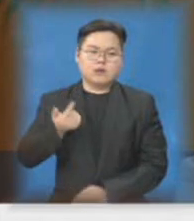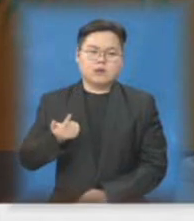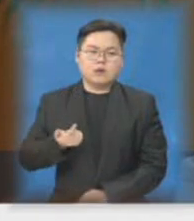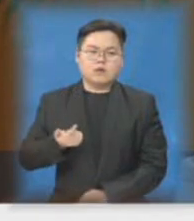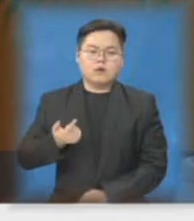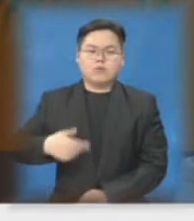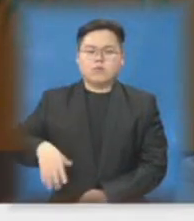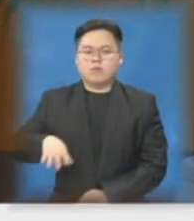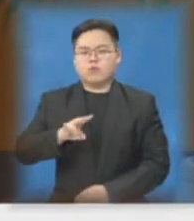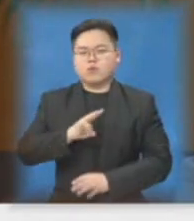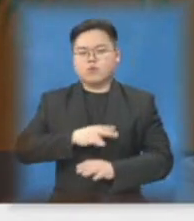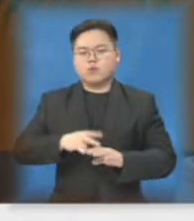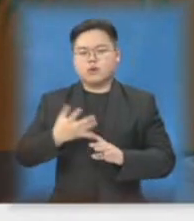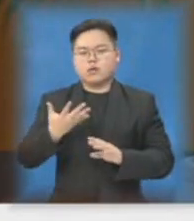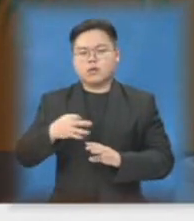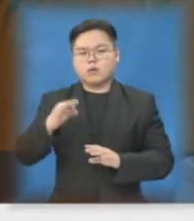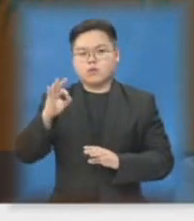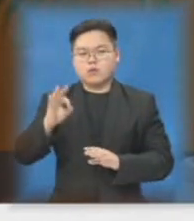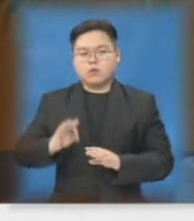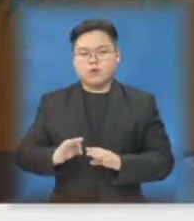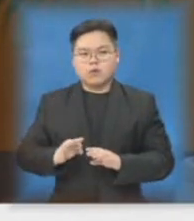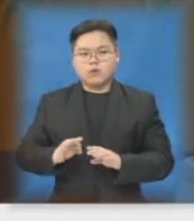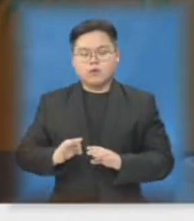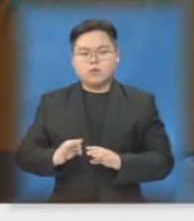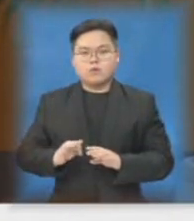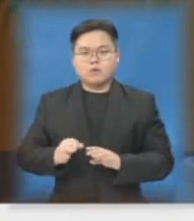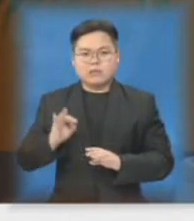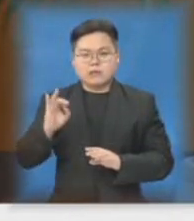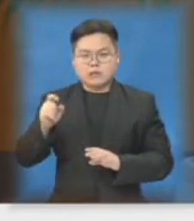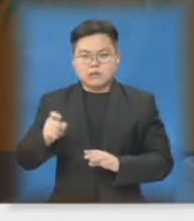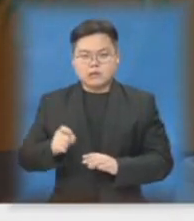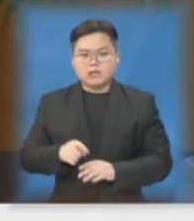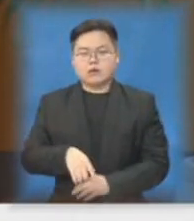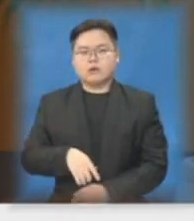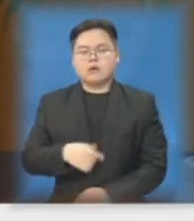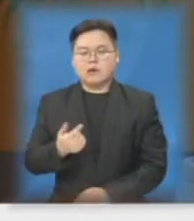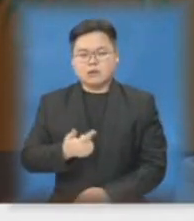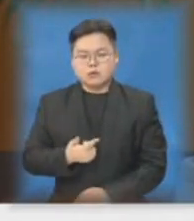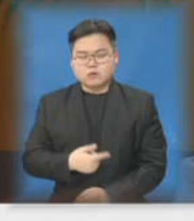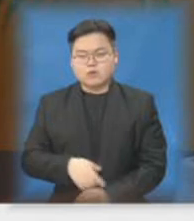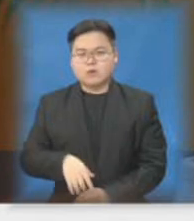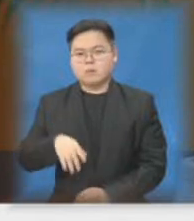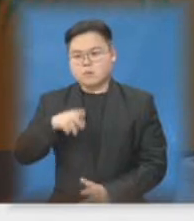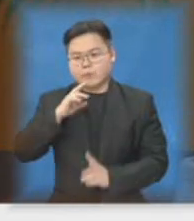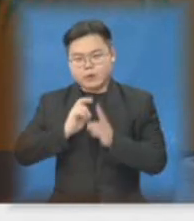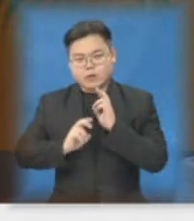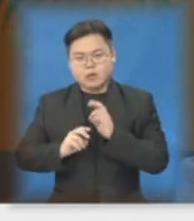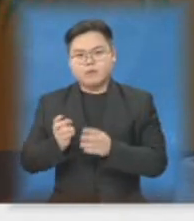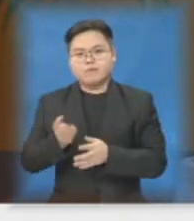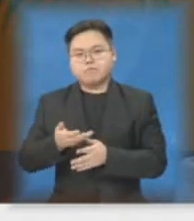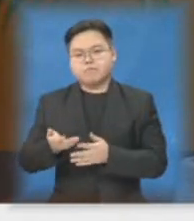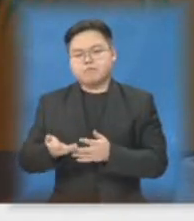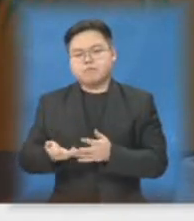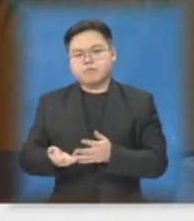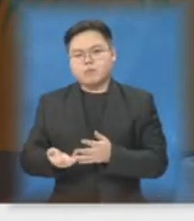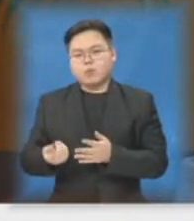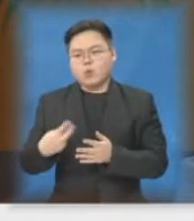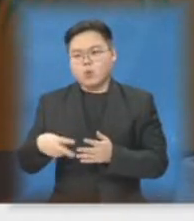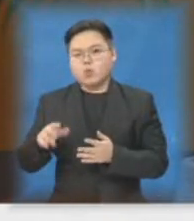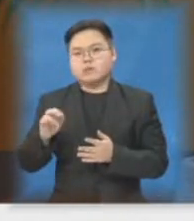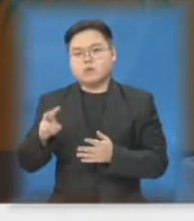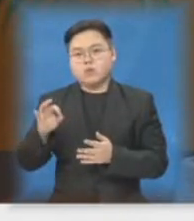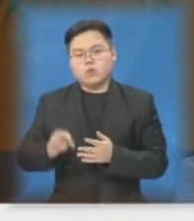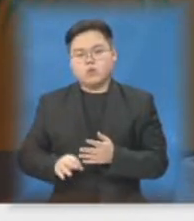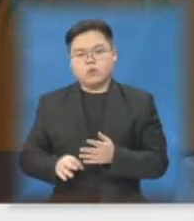бараг 50% нэг тэгээд одоо эрсдэлтэй үлдсэн нь бол дунд эрсдэлтэй гэж